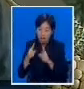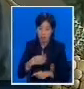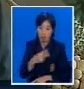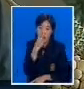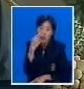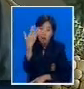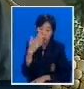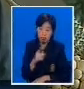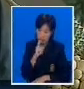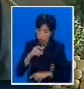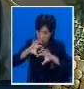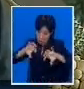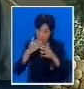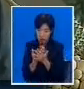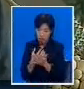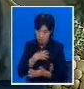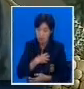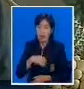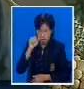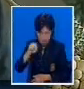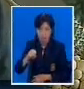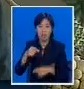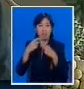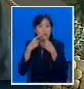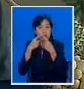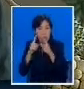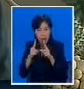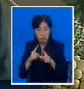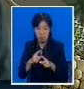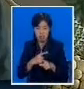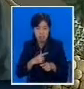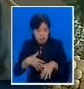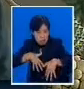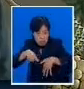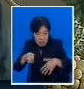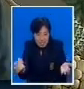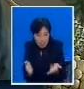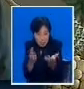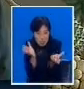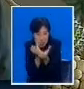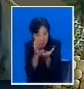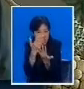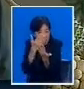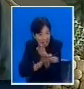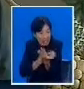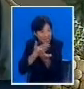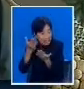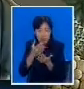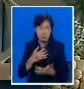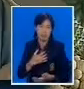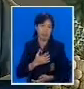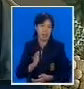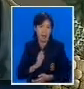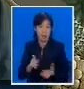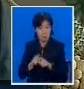บาลอยากได้เงินไหมอยากแต่ไม่อยากให้ไปมีการส่งเสริมในเรื่องของการพนันด้วยนะสลากกินแบ่งเนี่ยผมก็ถือว่า